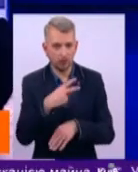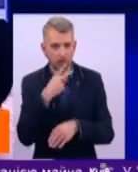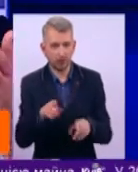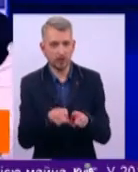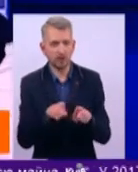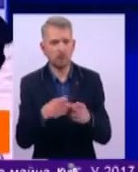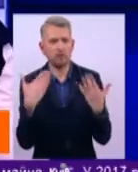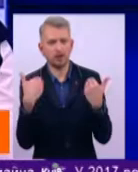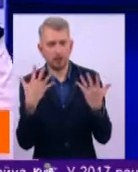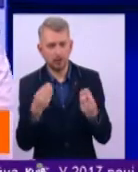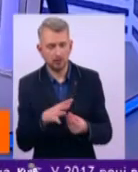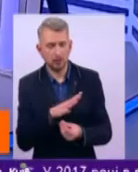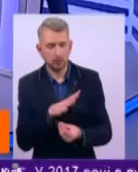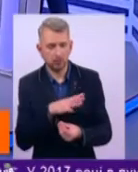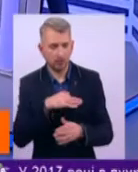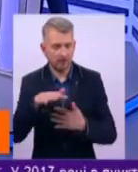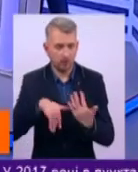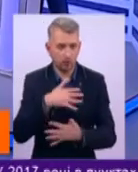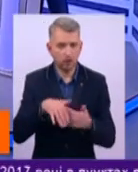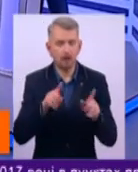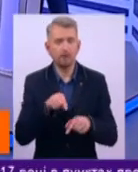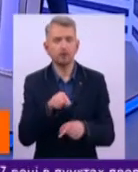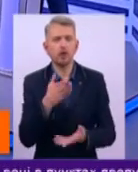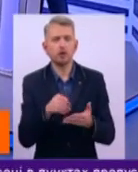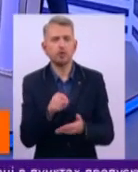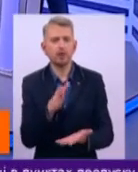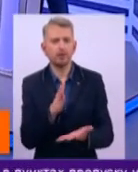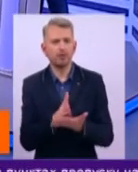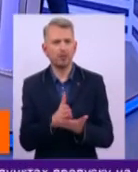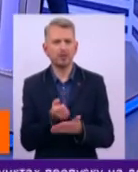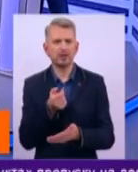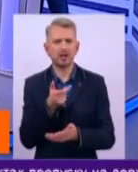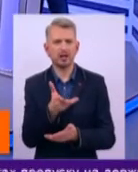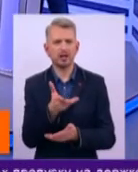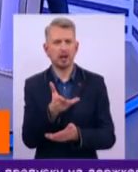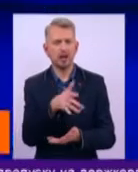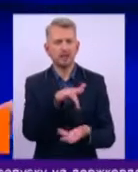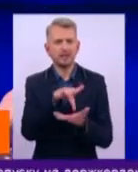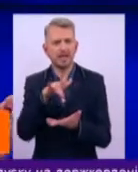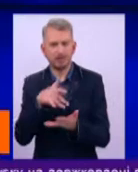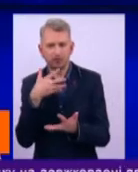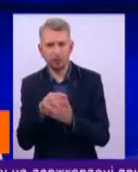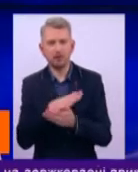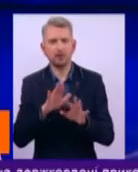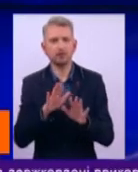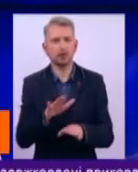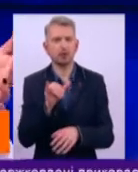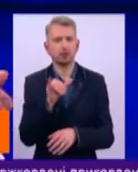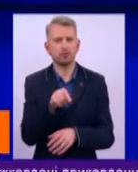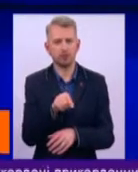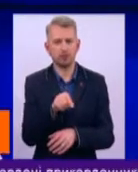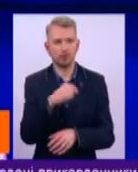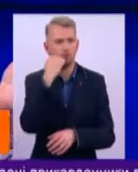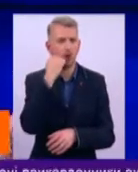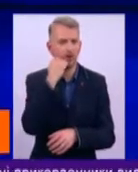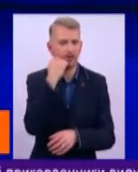на вихідних були певні заворушення. Навіть вони, якщо мають і вже декілька центрів своїх, не лише тільки у